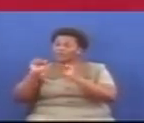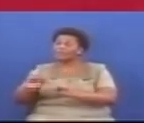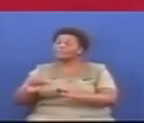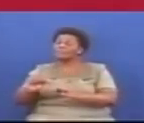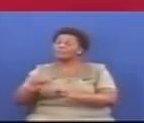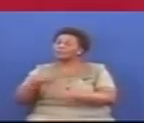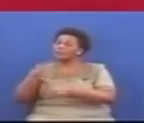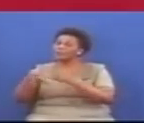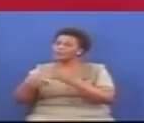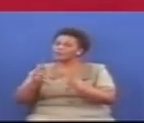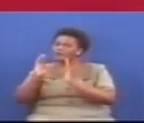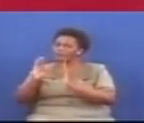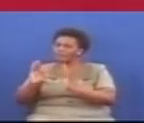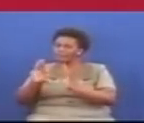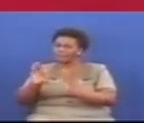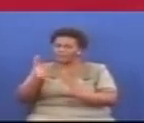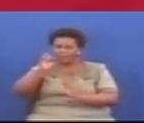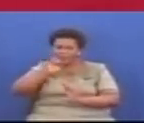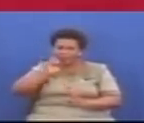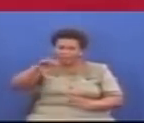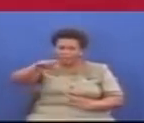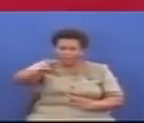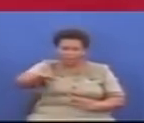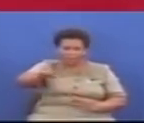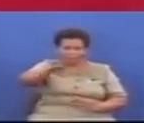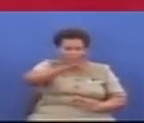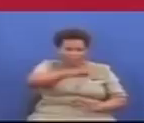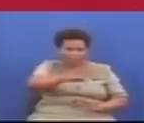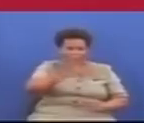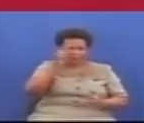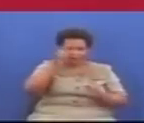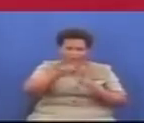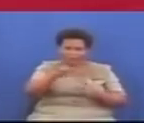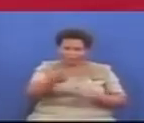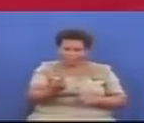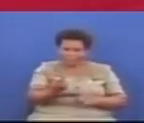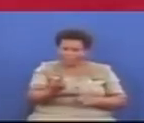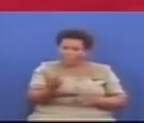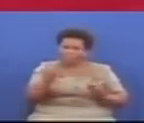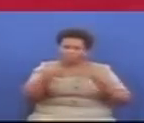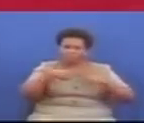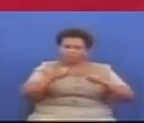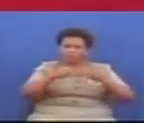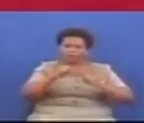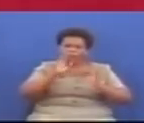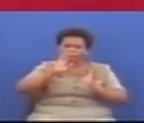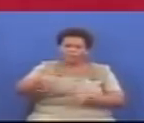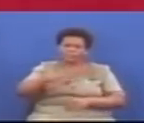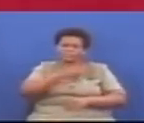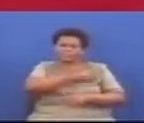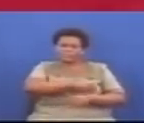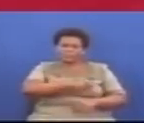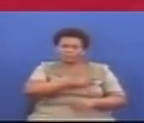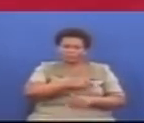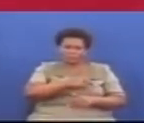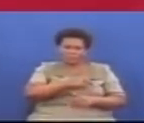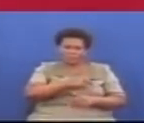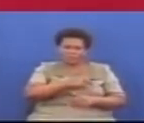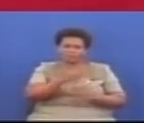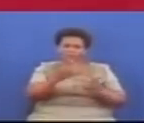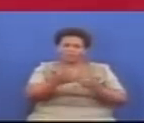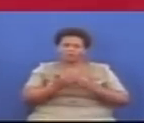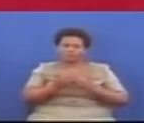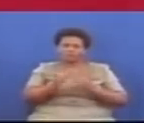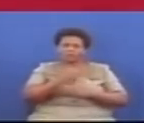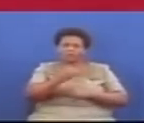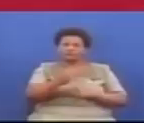zaidi katika eneo la kuhakikisha kwamba waendesha bodaboda hawatumii, hachukui sheria mkononi inapotokea matatizo ya usalama barabarani na kuacha vyombo